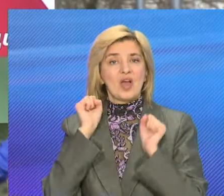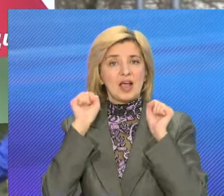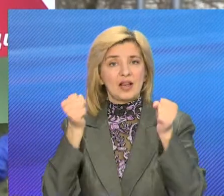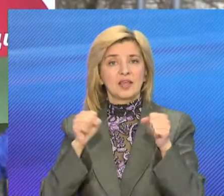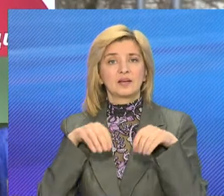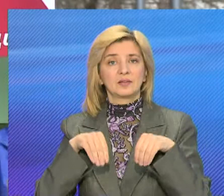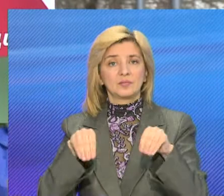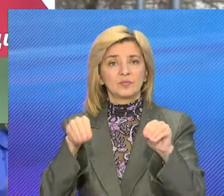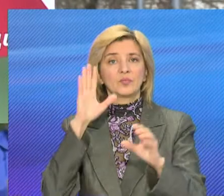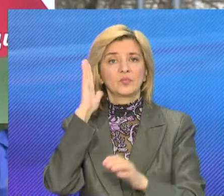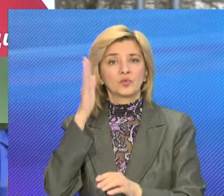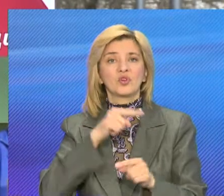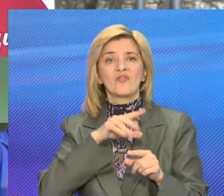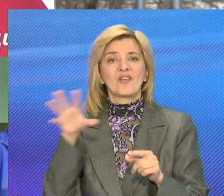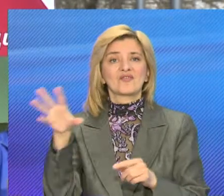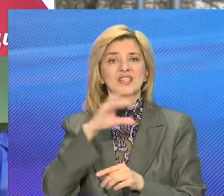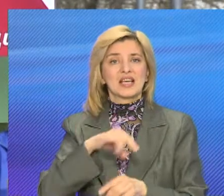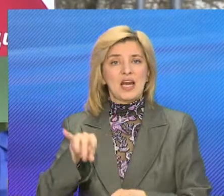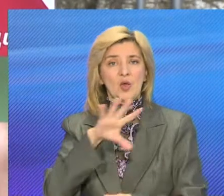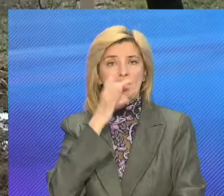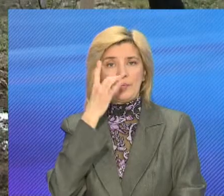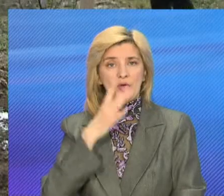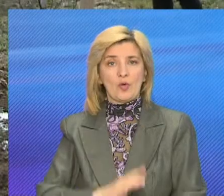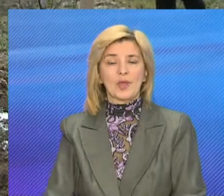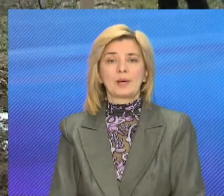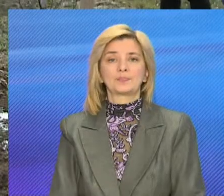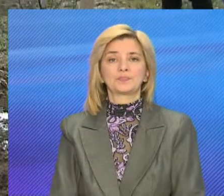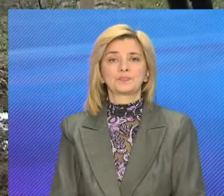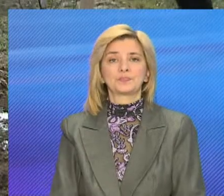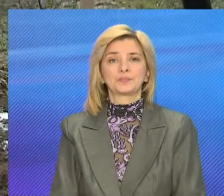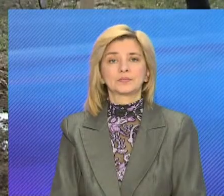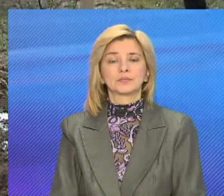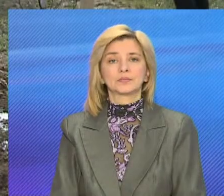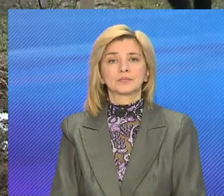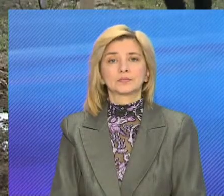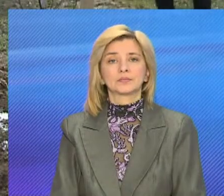выходного дня будут закладены во всех районах прынёмання.